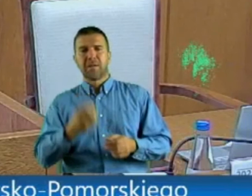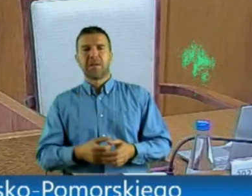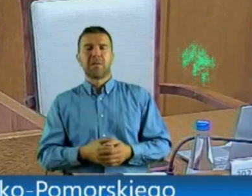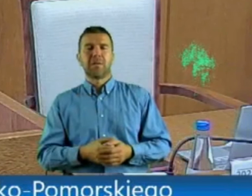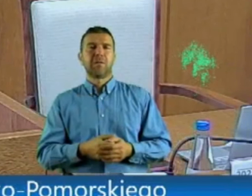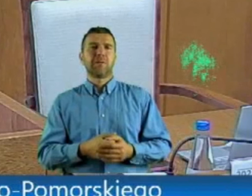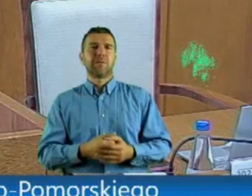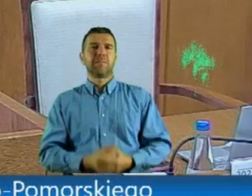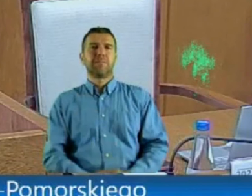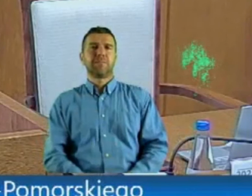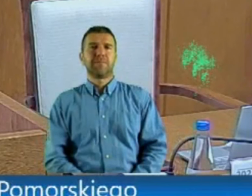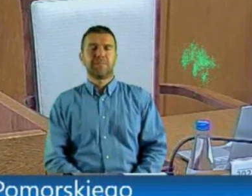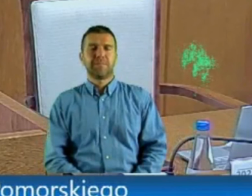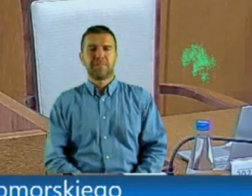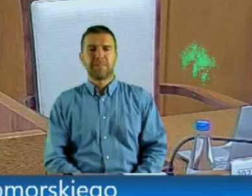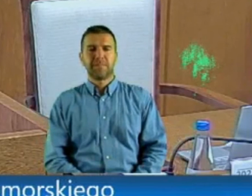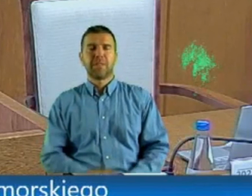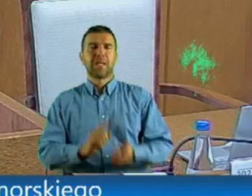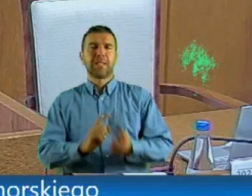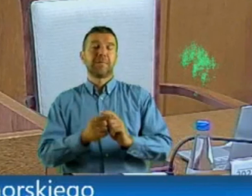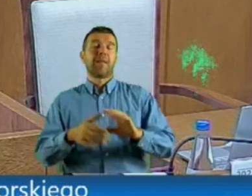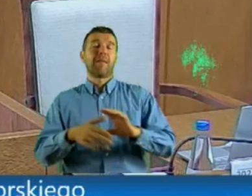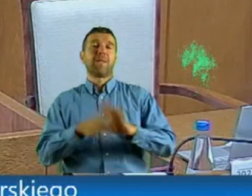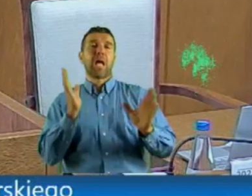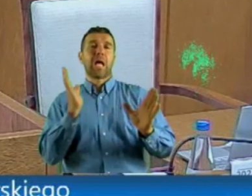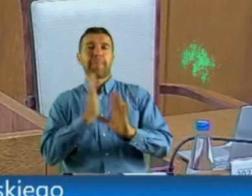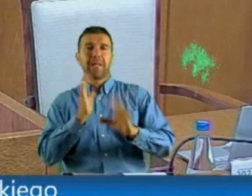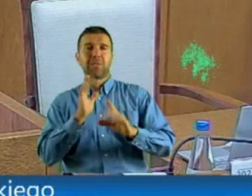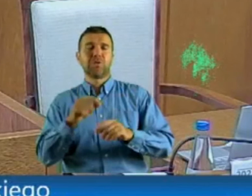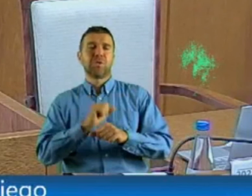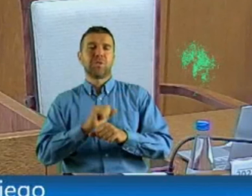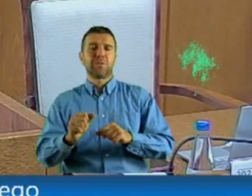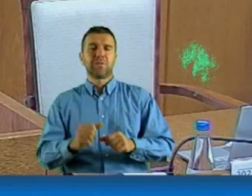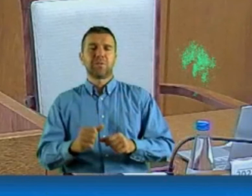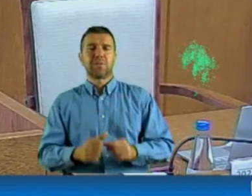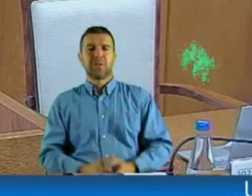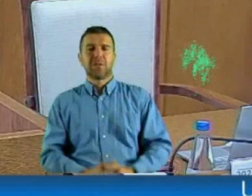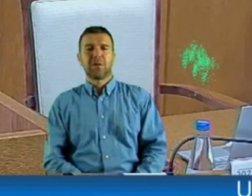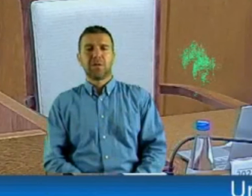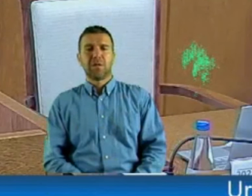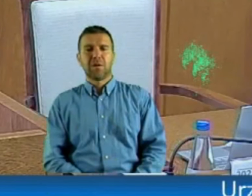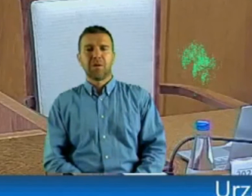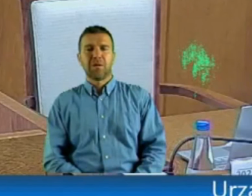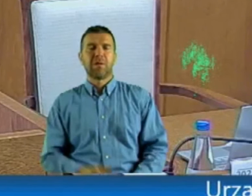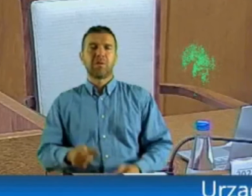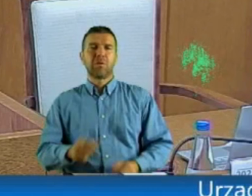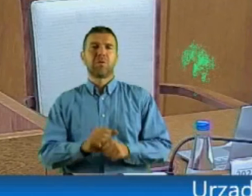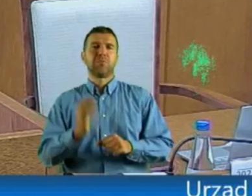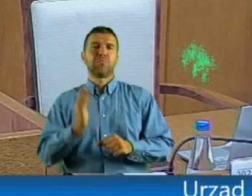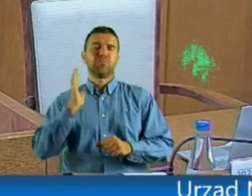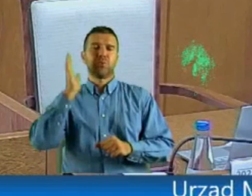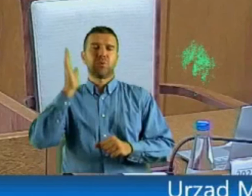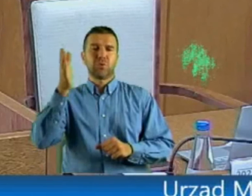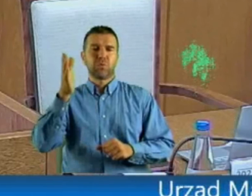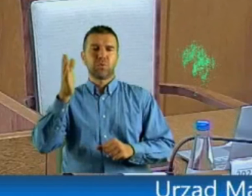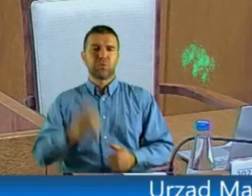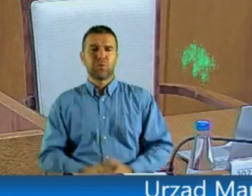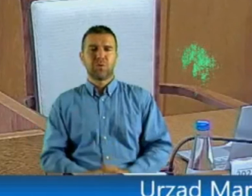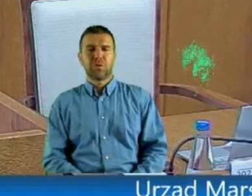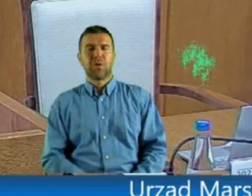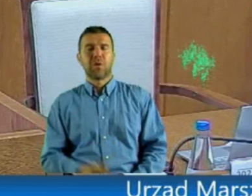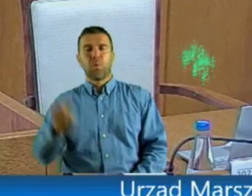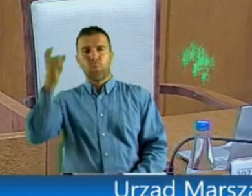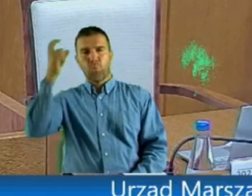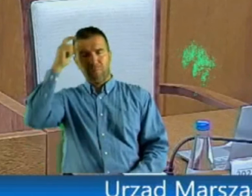klimatu i zmian klimatu. Tak naprawdę tu chodzi w tym momencie o ich przyszłość, więc to jest temat, który powinien być tym motywem